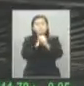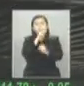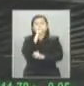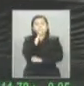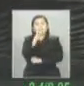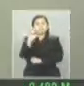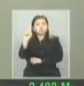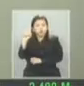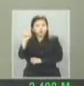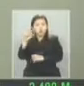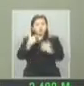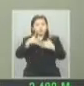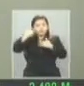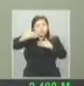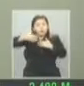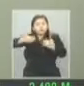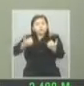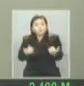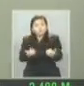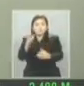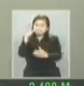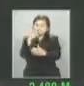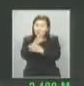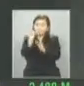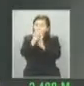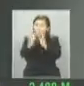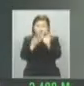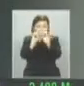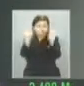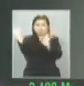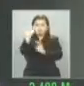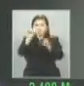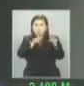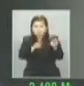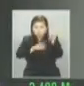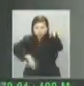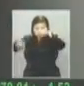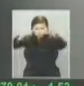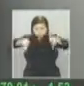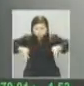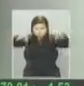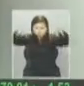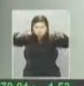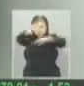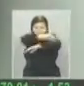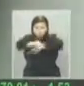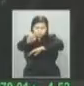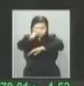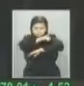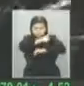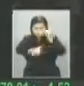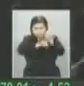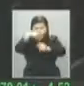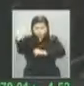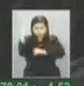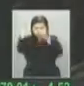2552แต่จนถึงขณะนี้ยังไม่มีผลการบังคับใช้กฎหมายอย่างจริงจังในการควบคุมขนาดและกำหนดจำนวนผู้ใช้บริการในสถานบันเ